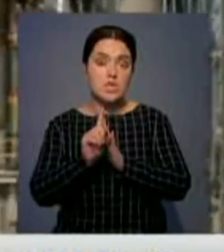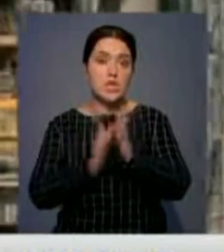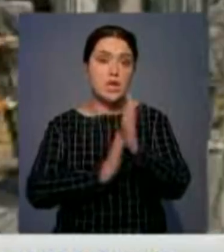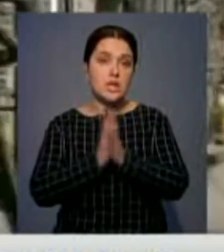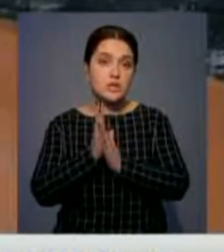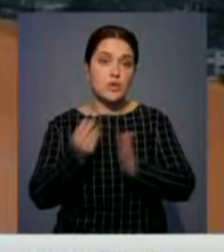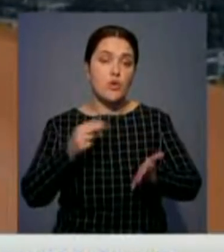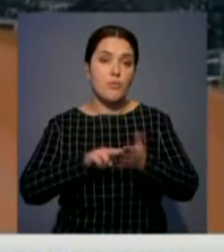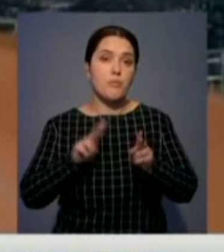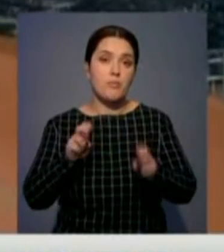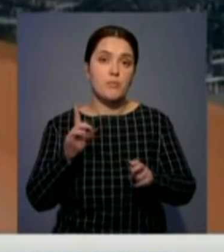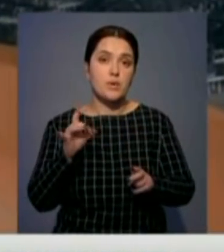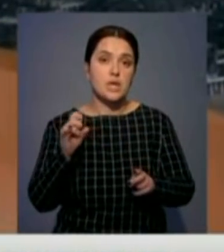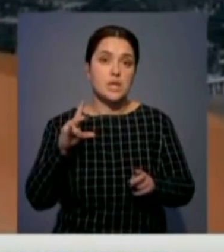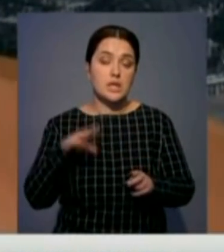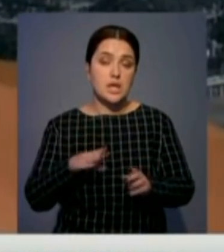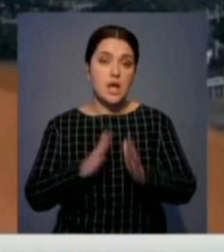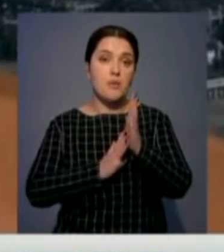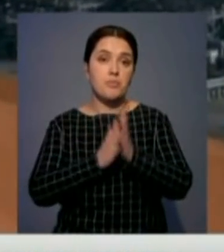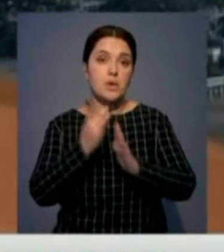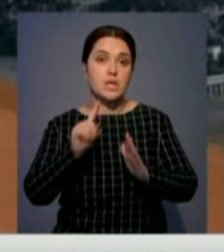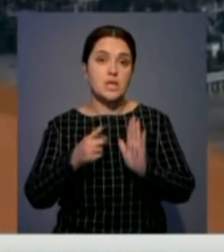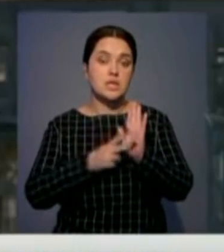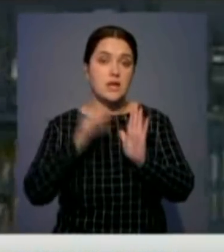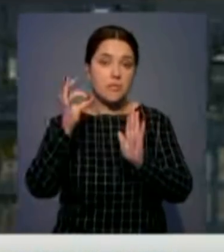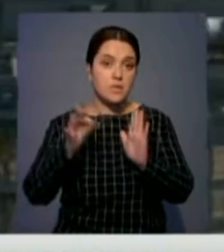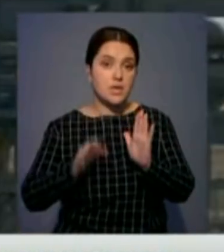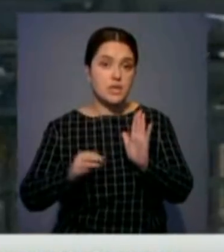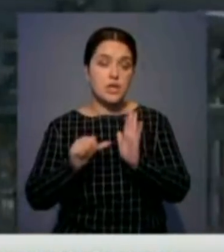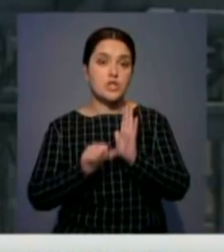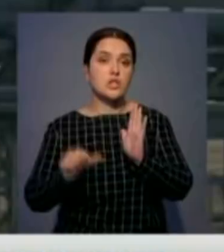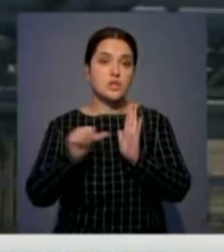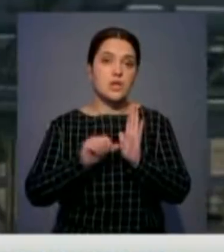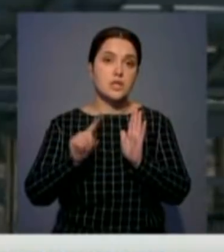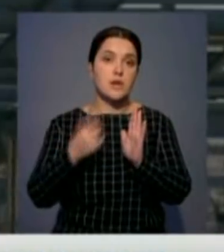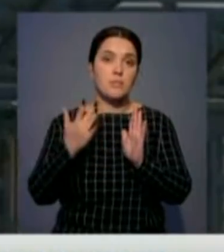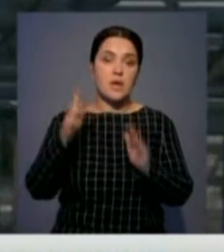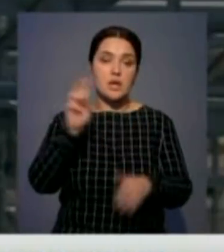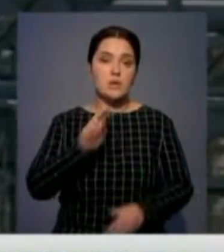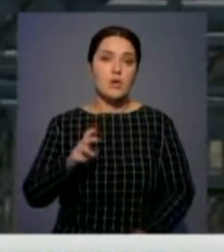расти. Стоимость марки Brent, к примеру, подросла на 1,7%, составила чуть более